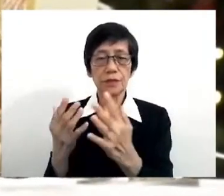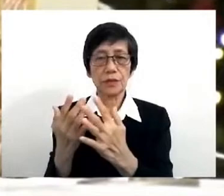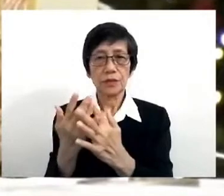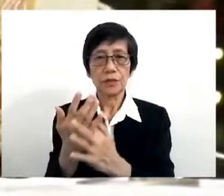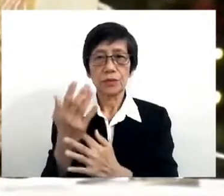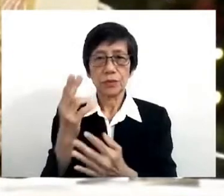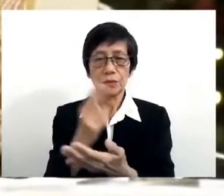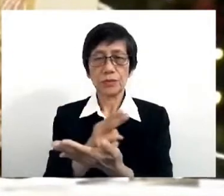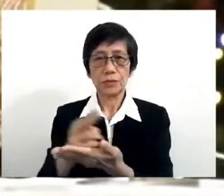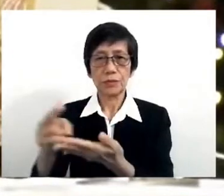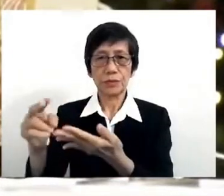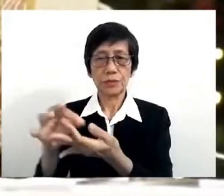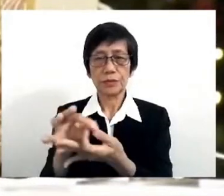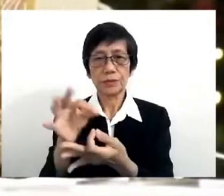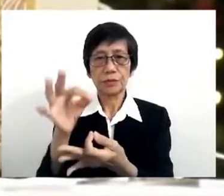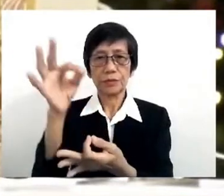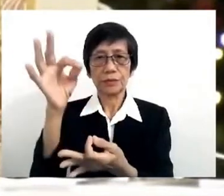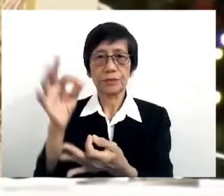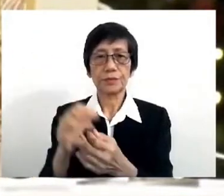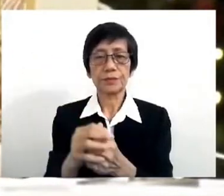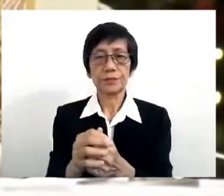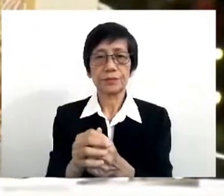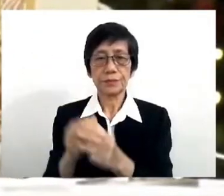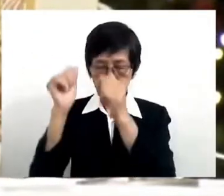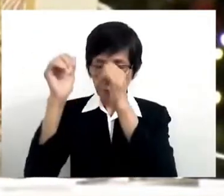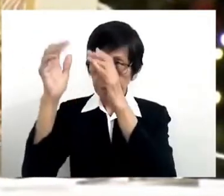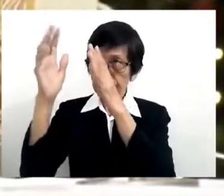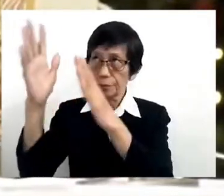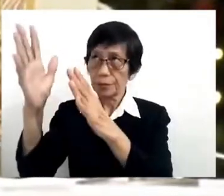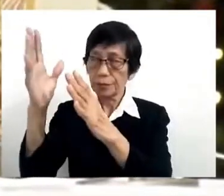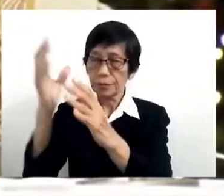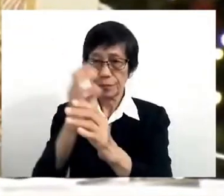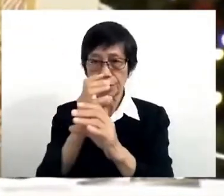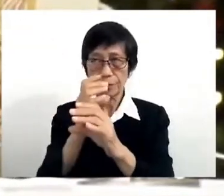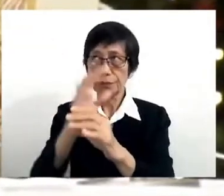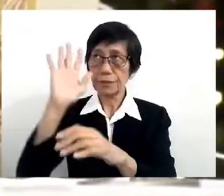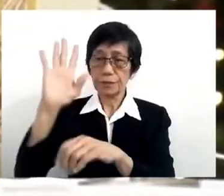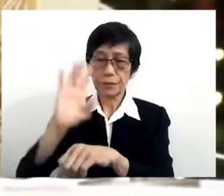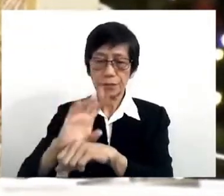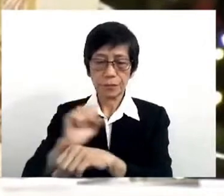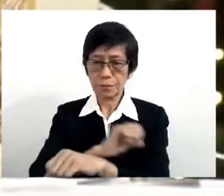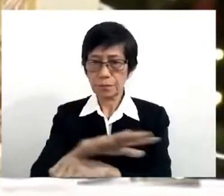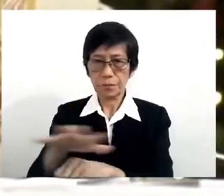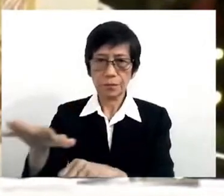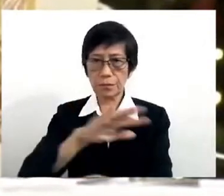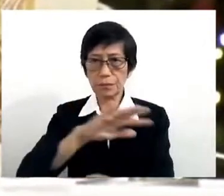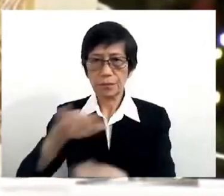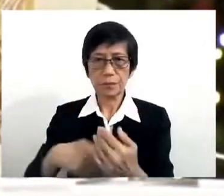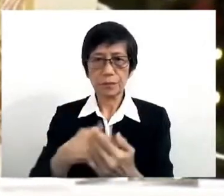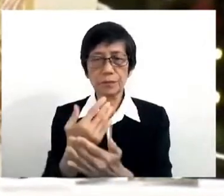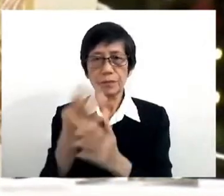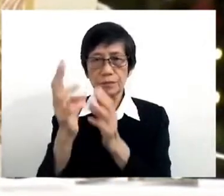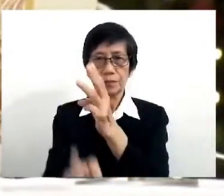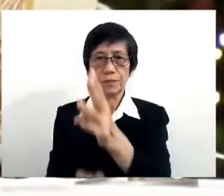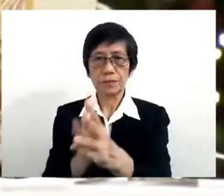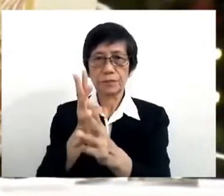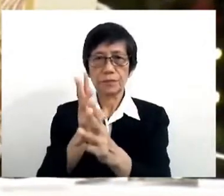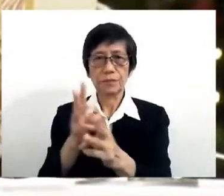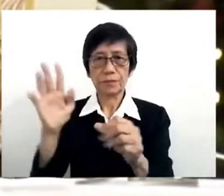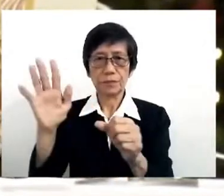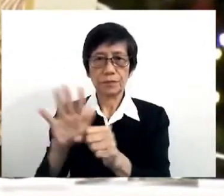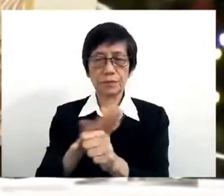Espiritu Santo. Ama, lingapin mo ang iyong simbahang laganap sa buong daigdig. Puspusin mo po kami